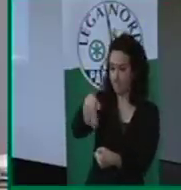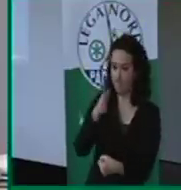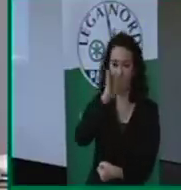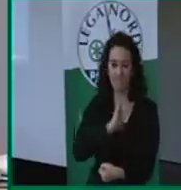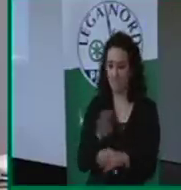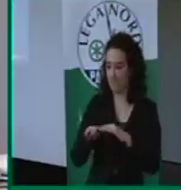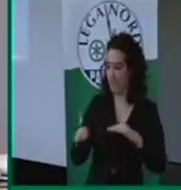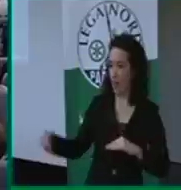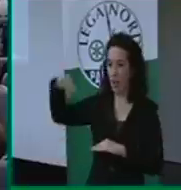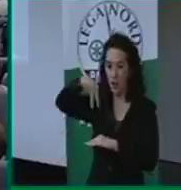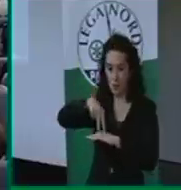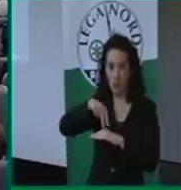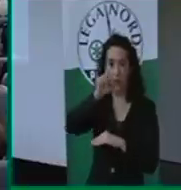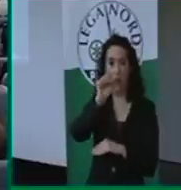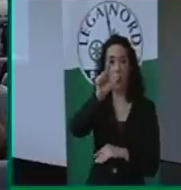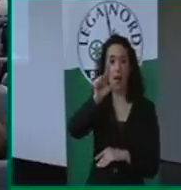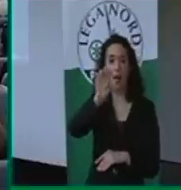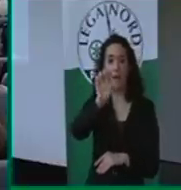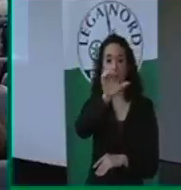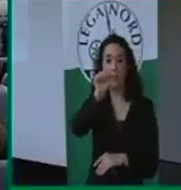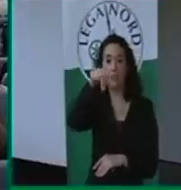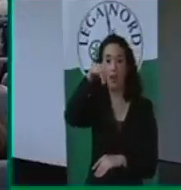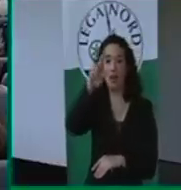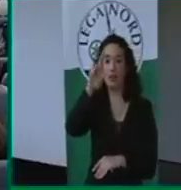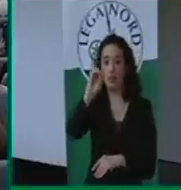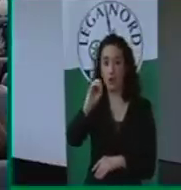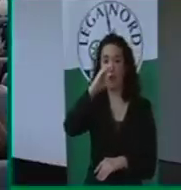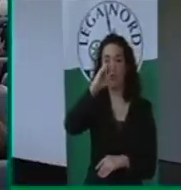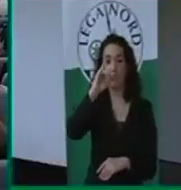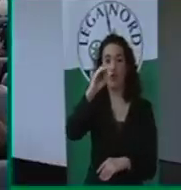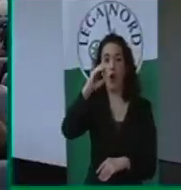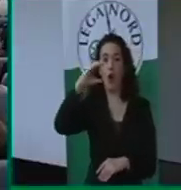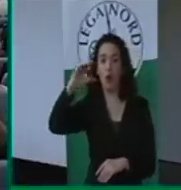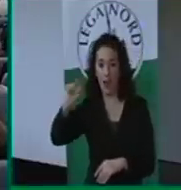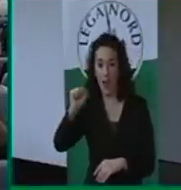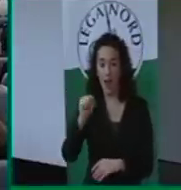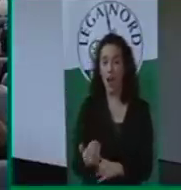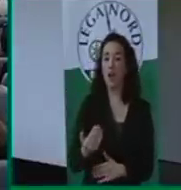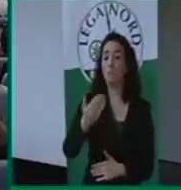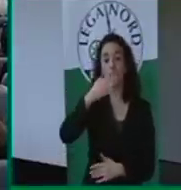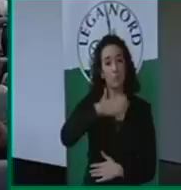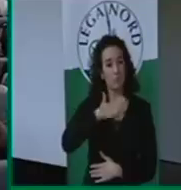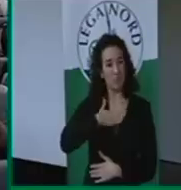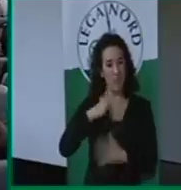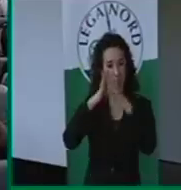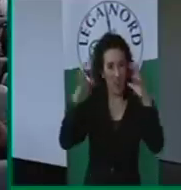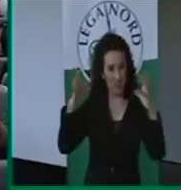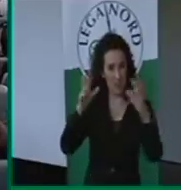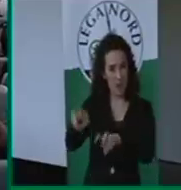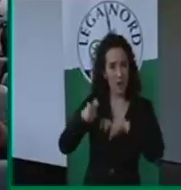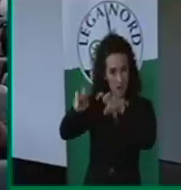sul palco con noi Alessandro ciocca titolare di un'azienda agricola della provincia di Bergamo di Treviglio un